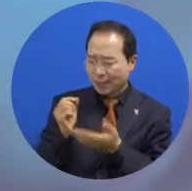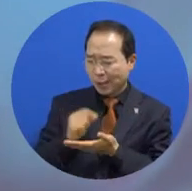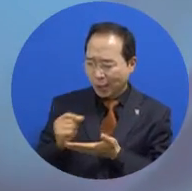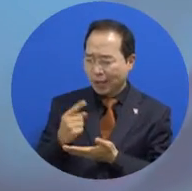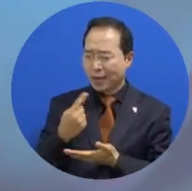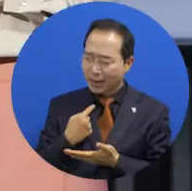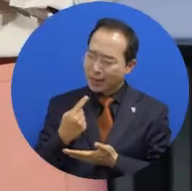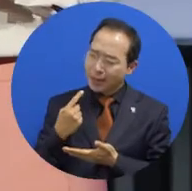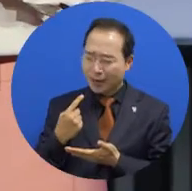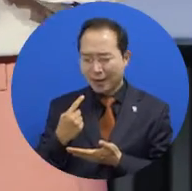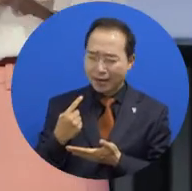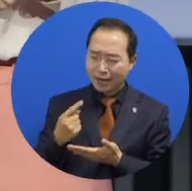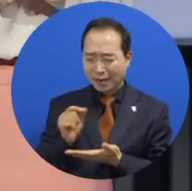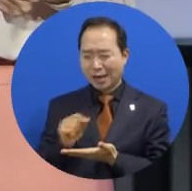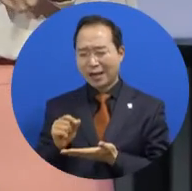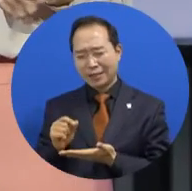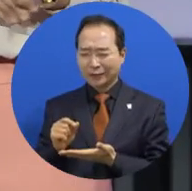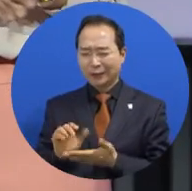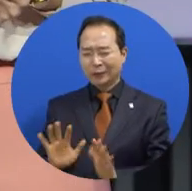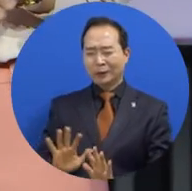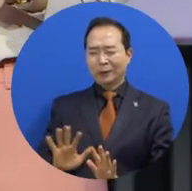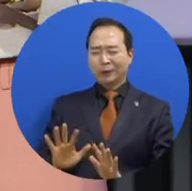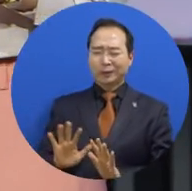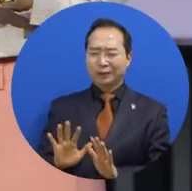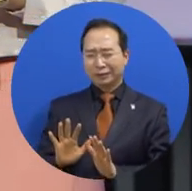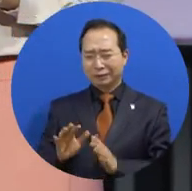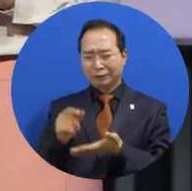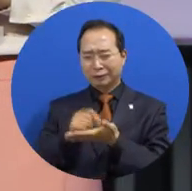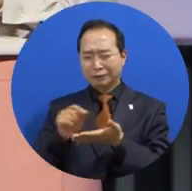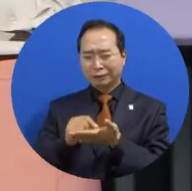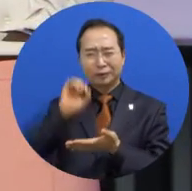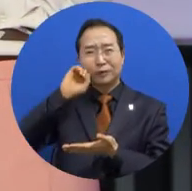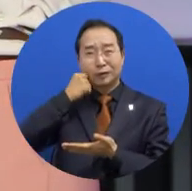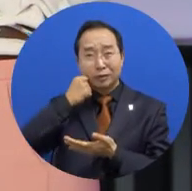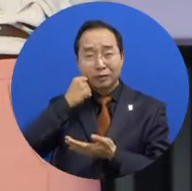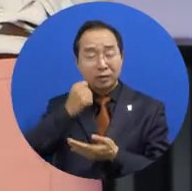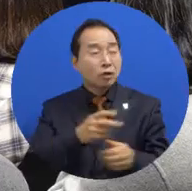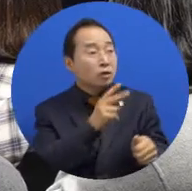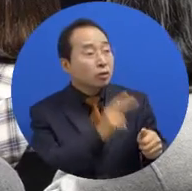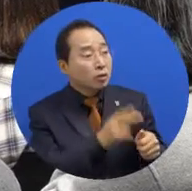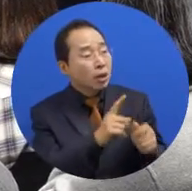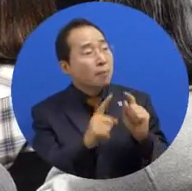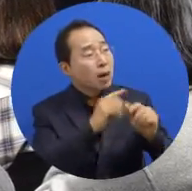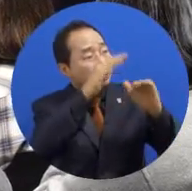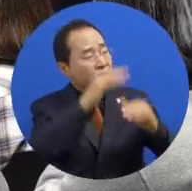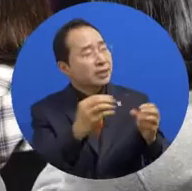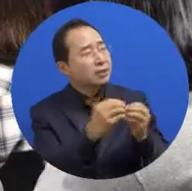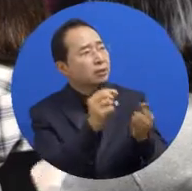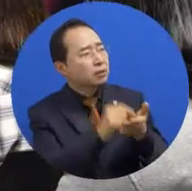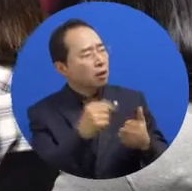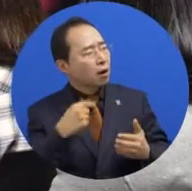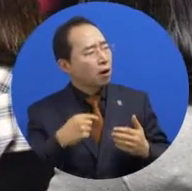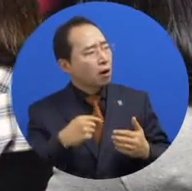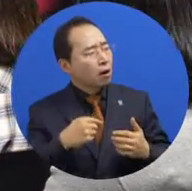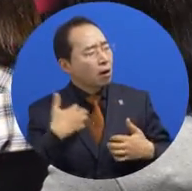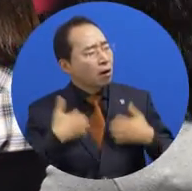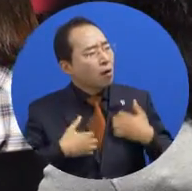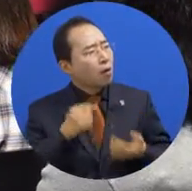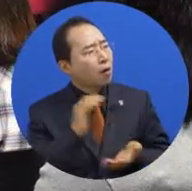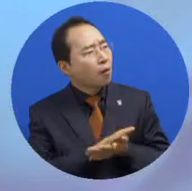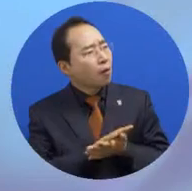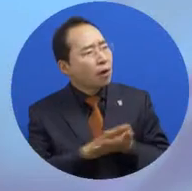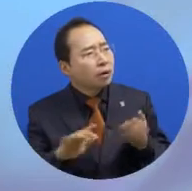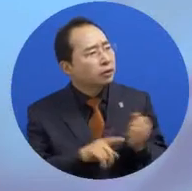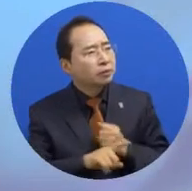써봤지만 쓸 때마다 매번 피하고 싶거든요. 그리고 좀 힘들단 말이에요. 선생님께서 말씀하시는 통쾌함은 어떤